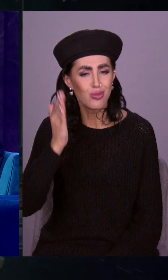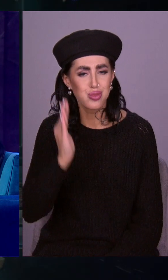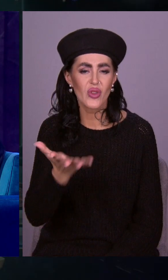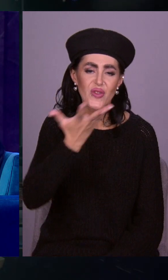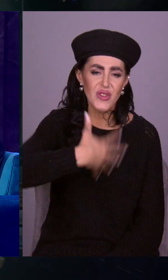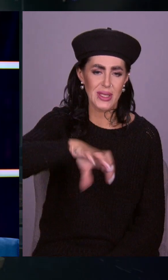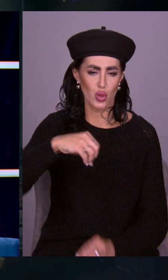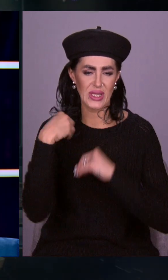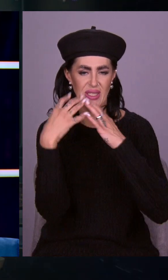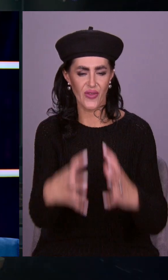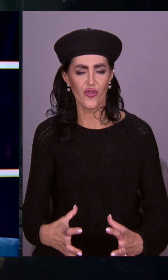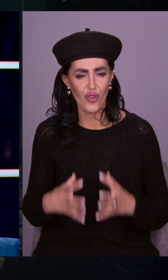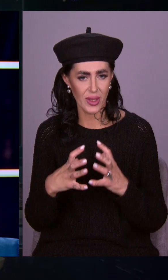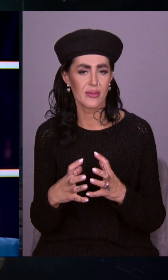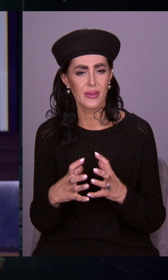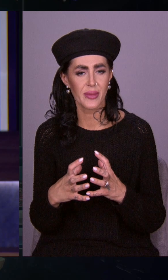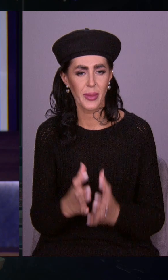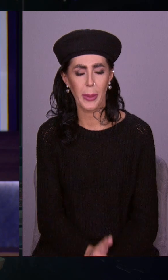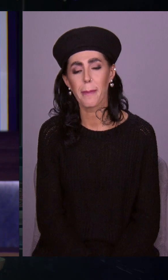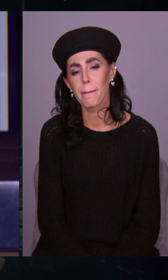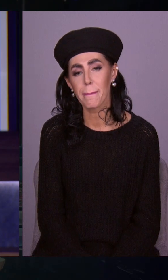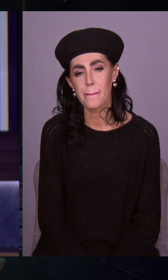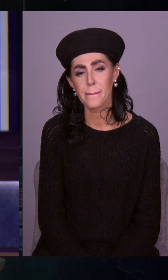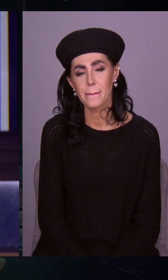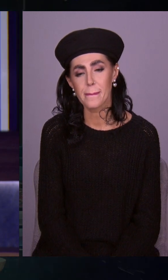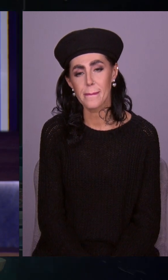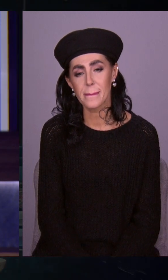достойна. 100%. Тобто колись.